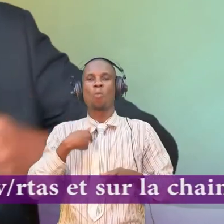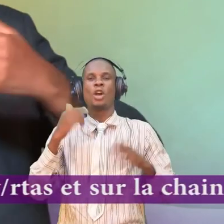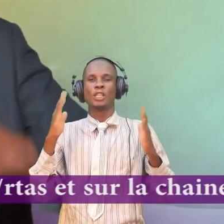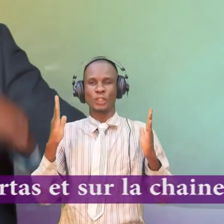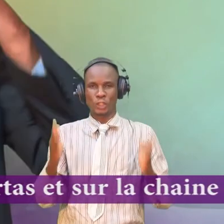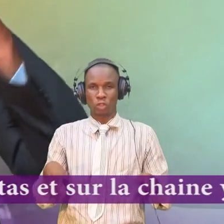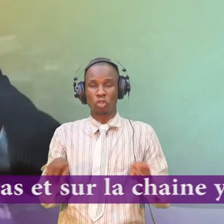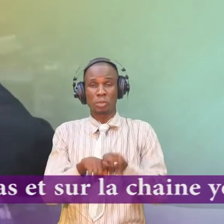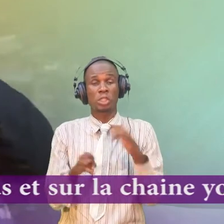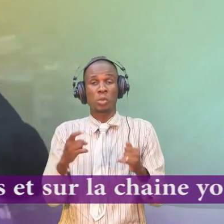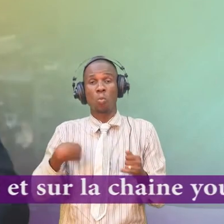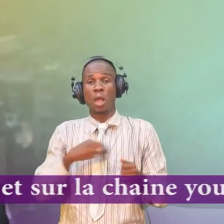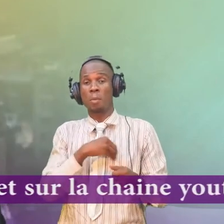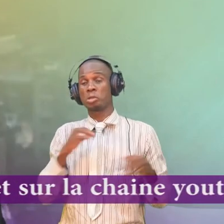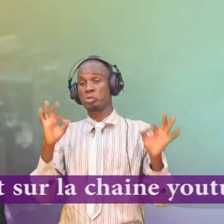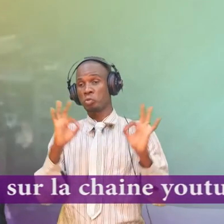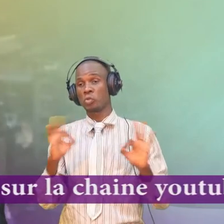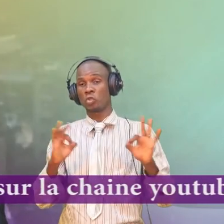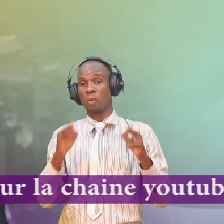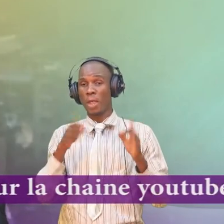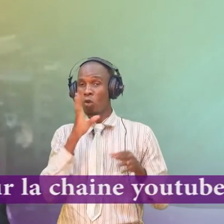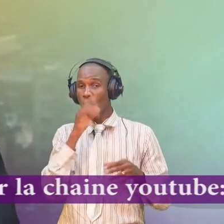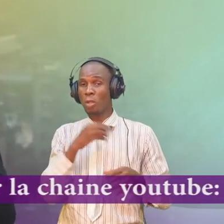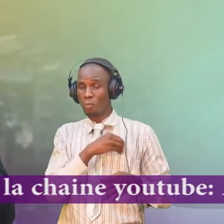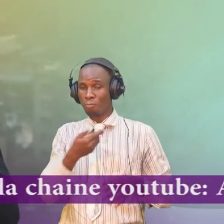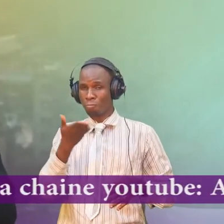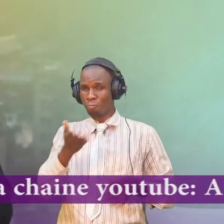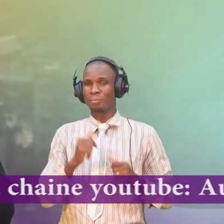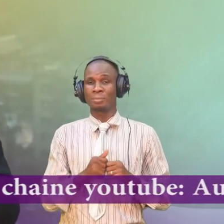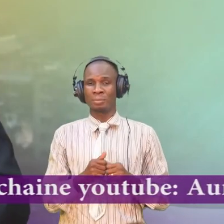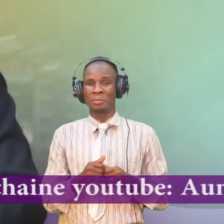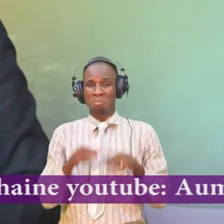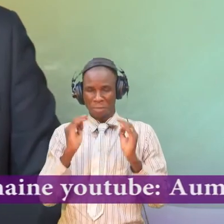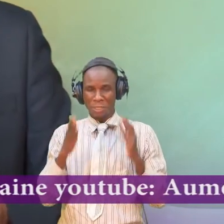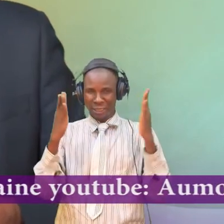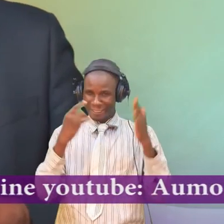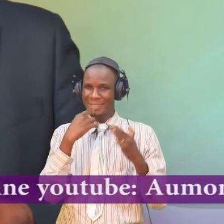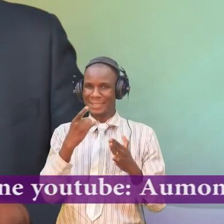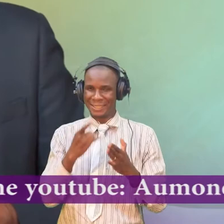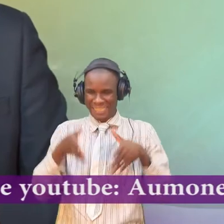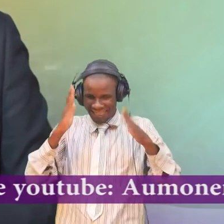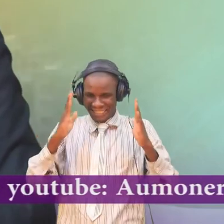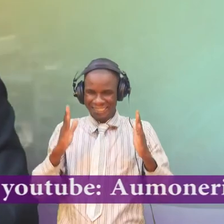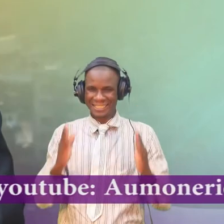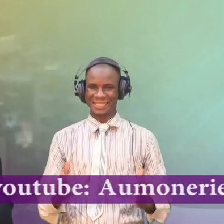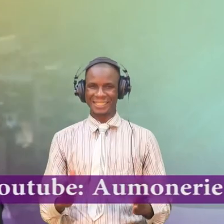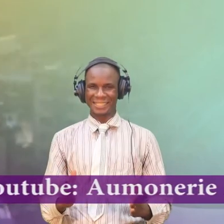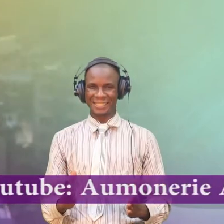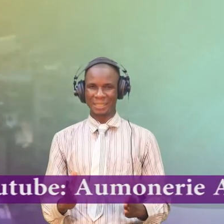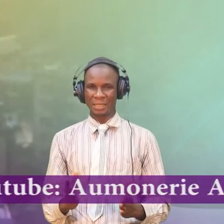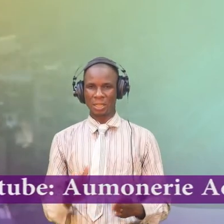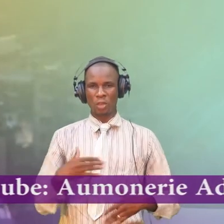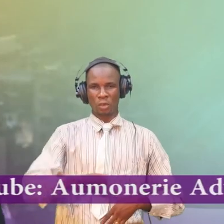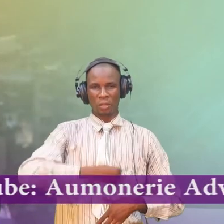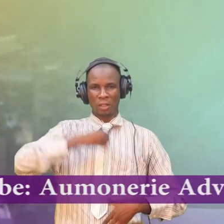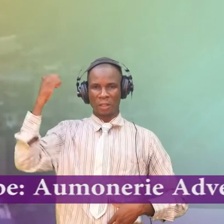aliibeba muzigo ule akaiweka kwa juu ya Yesu Kristo. Ndio maana katika